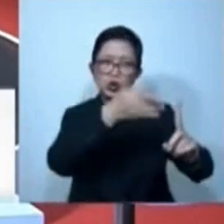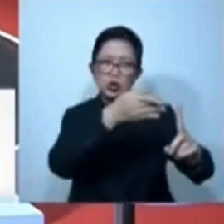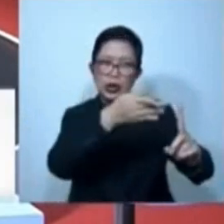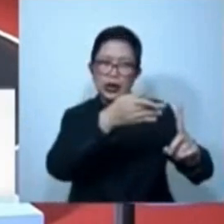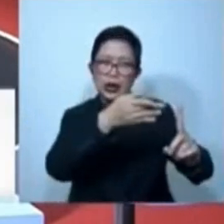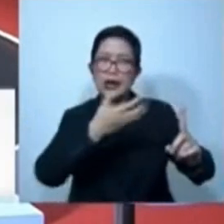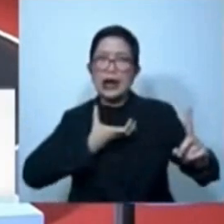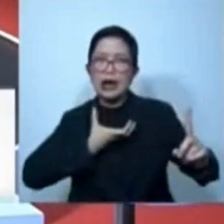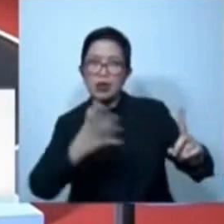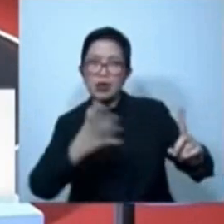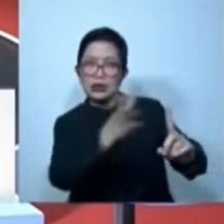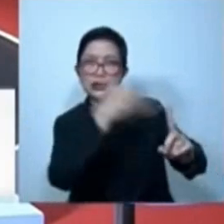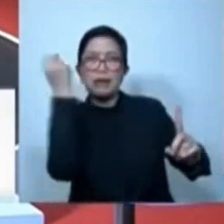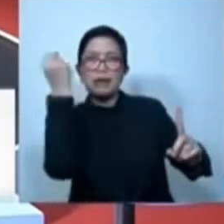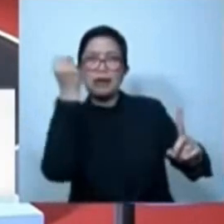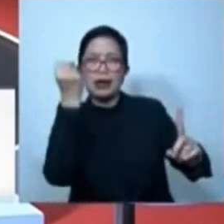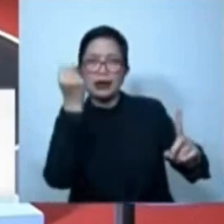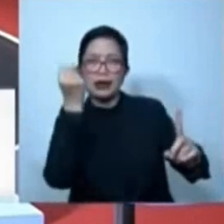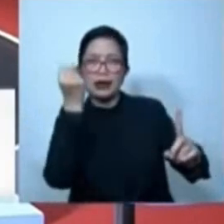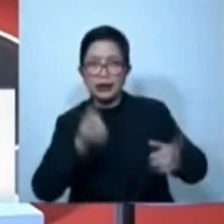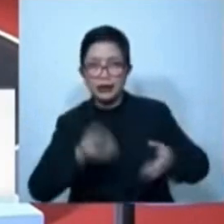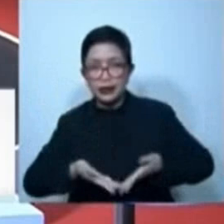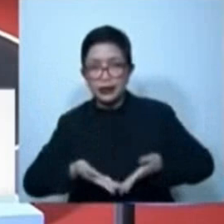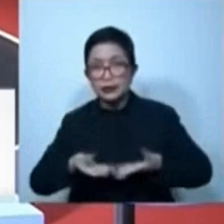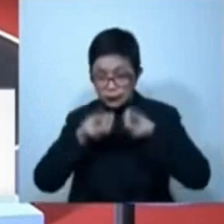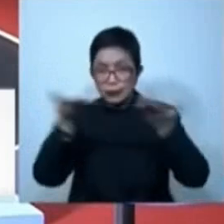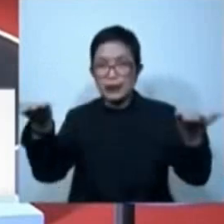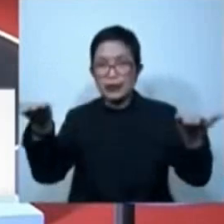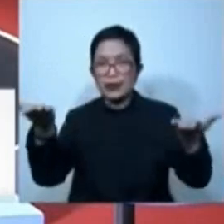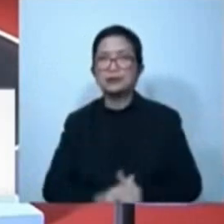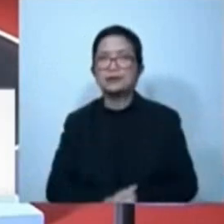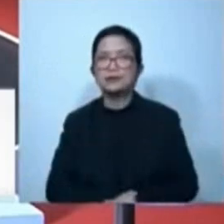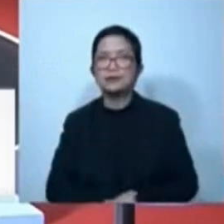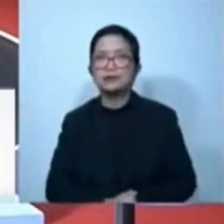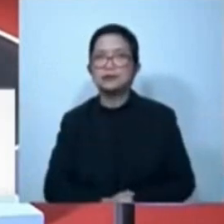Baik, para pendukung, para tenang, kita akan lanjutkan. Baik, silakan.